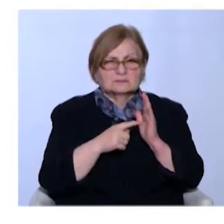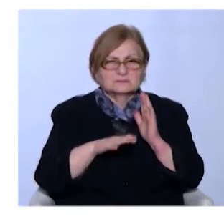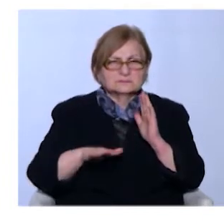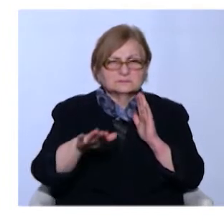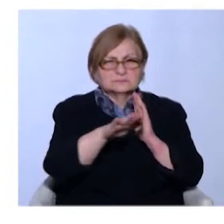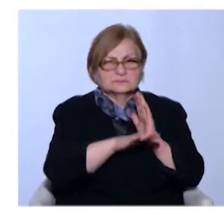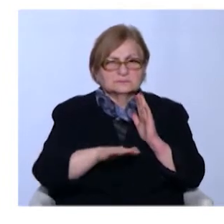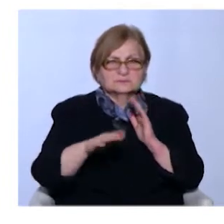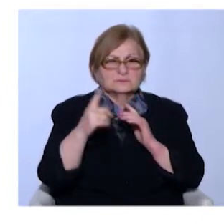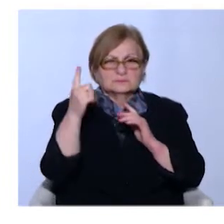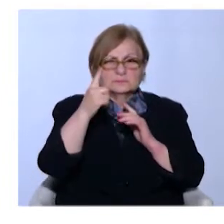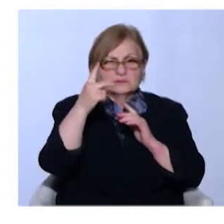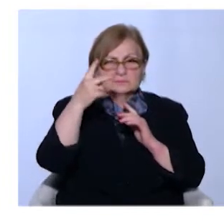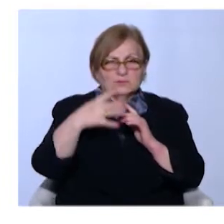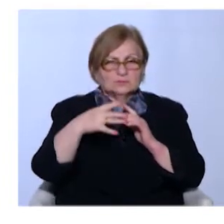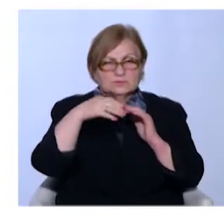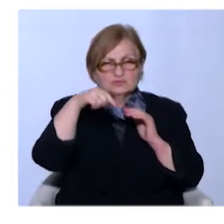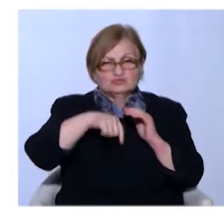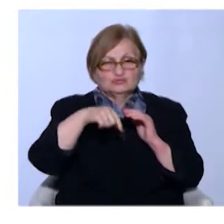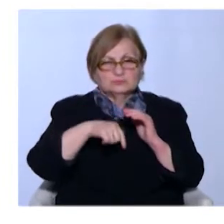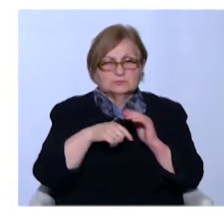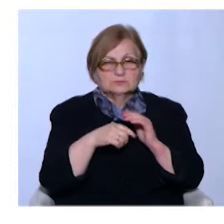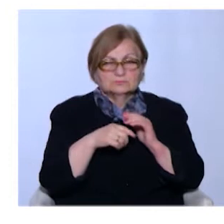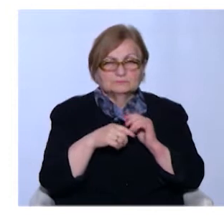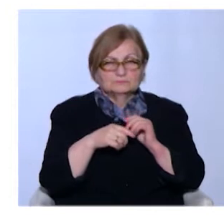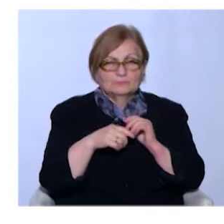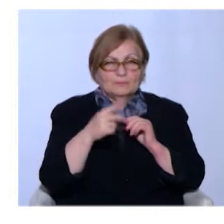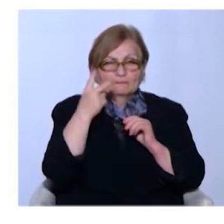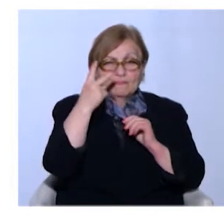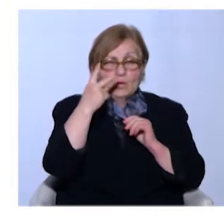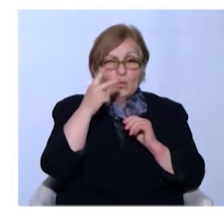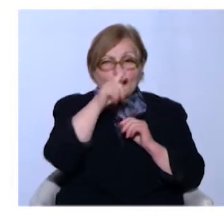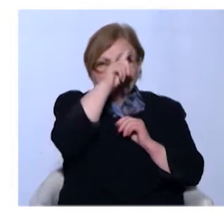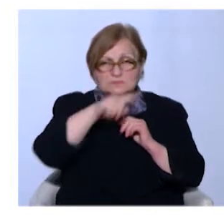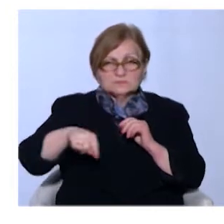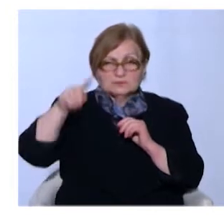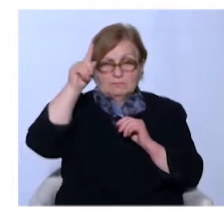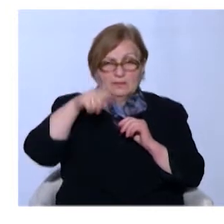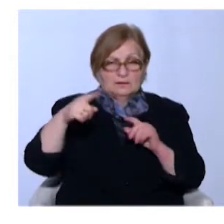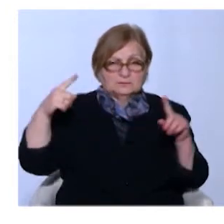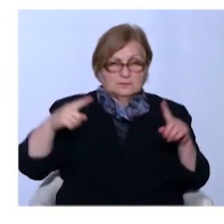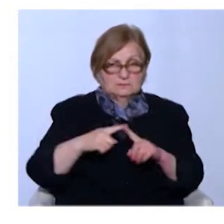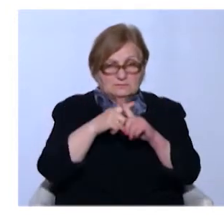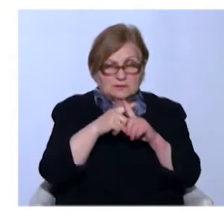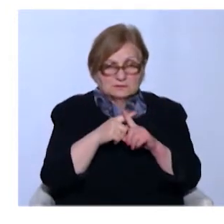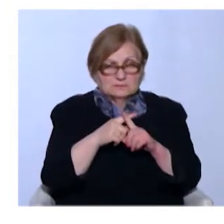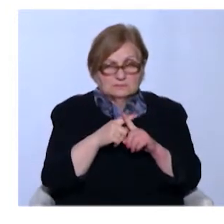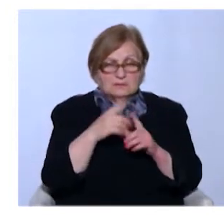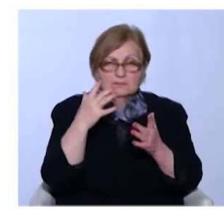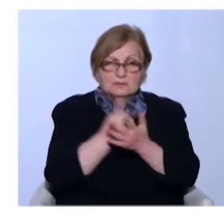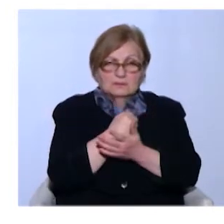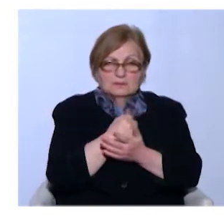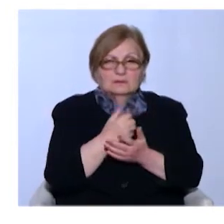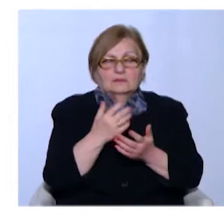საკოორდინატო სიბრტყის პირველი მეოთხედის შიგნით. ორი წფის გადაკვეთის წერტილის კოორდინატების პოვნა